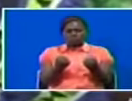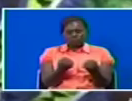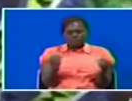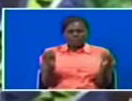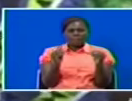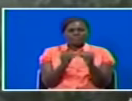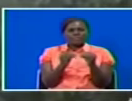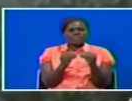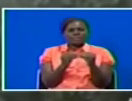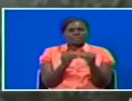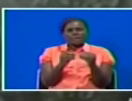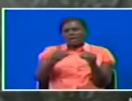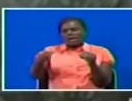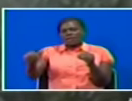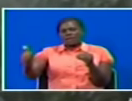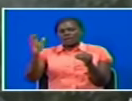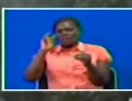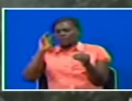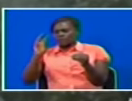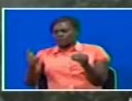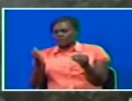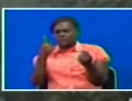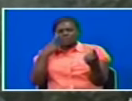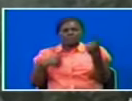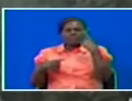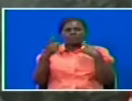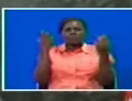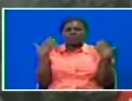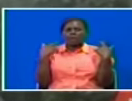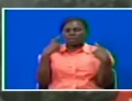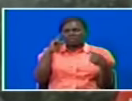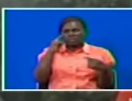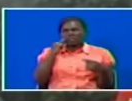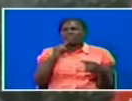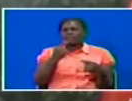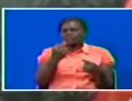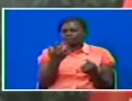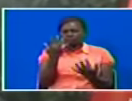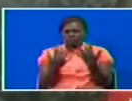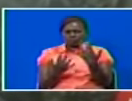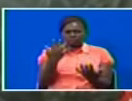huo. Pengine walipoiona ile tear gas wakaona pengine ni moshi wa kuni.